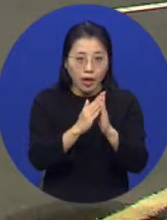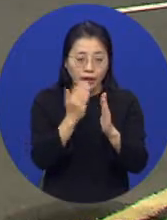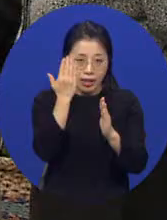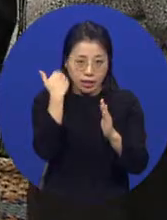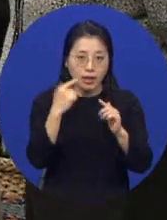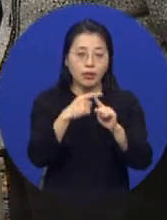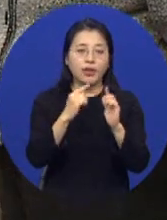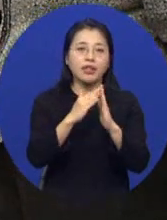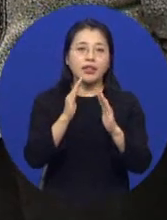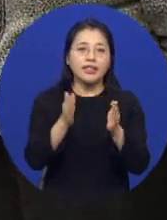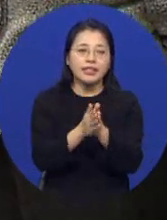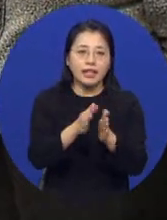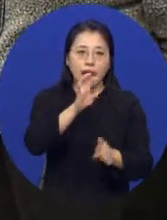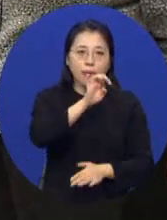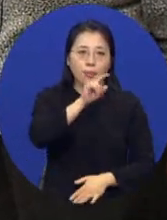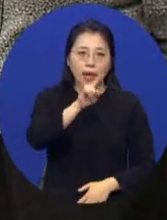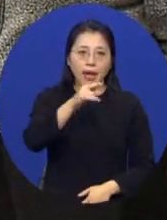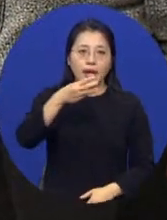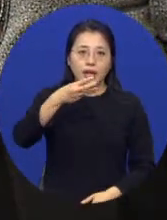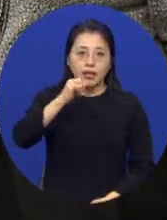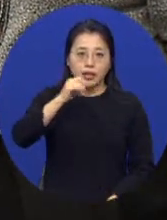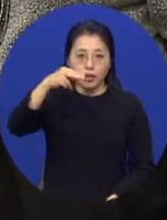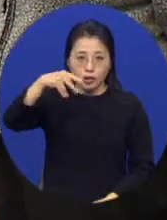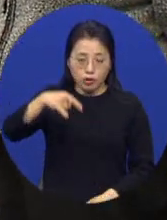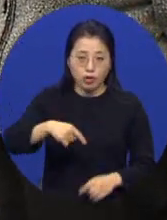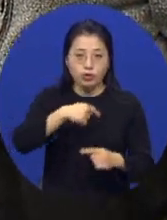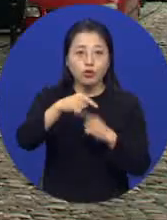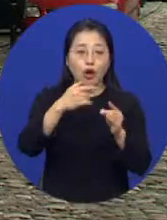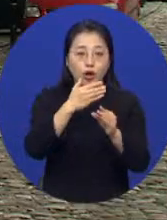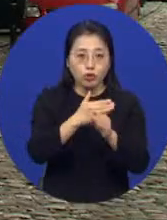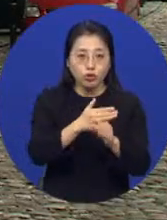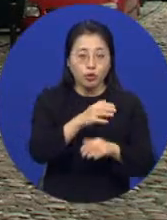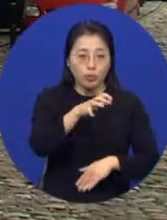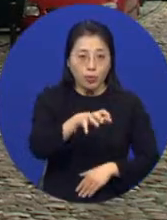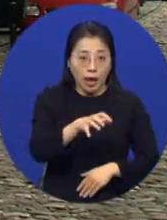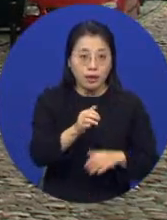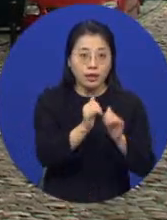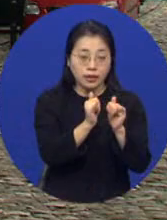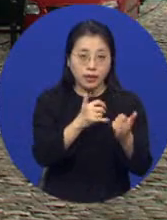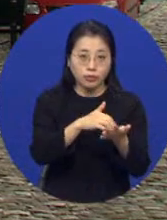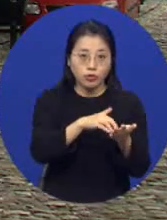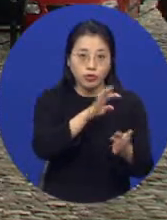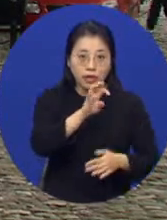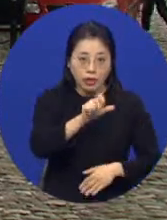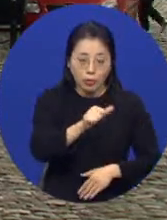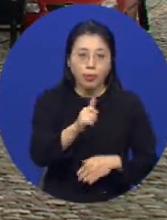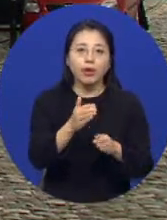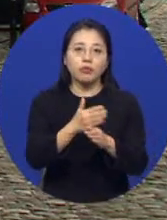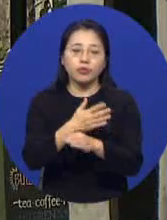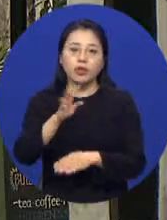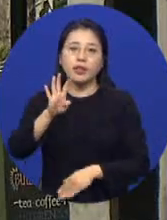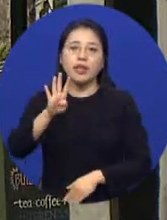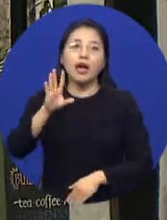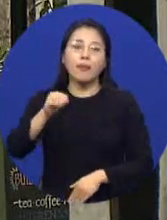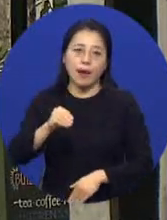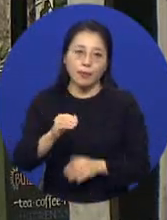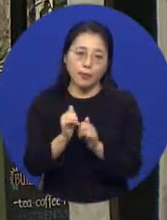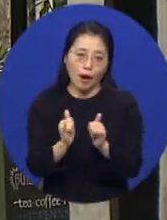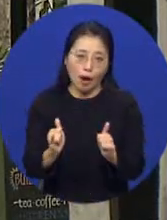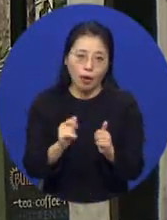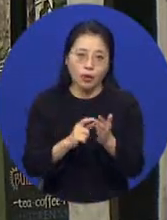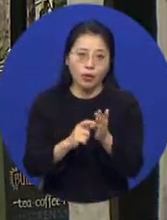있습니다 페르시의 마을 인구는 적게는 35명 많게는 4만 명에 이르지만 500명